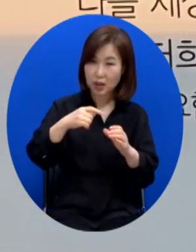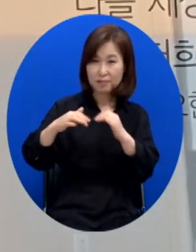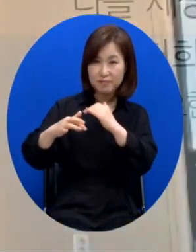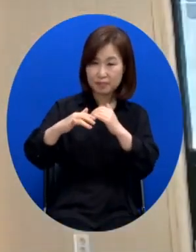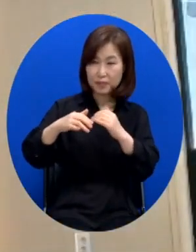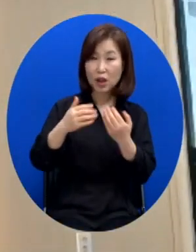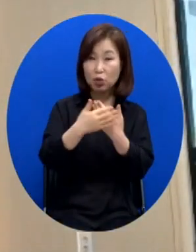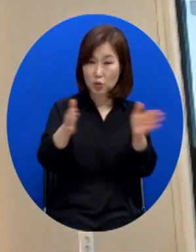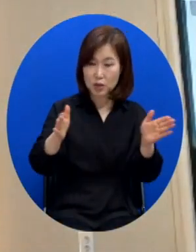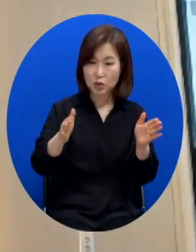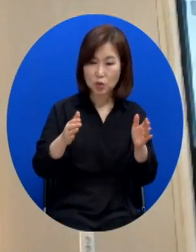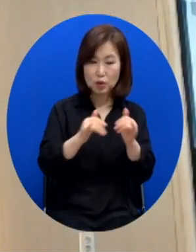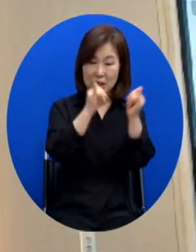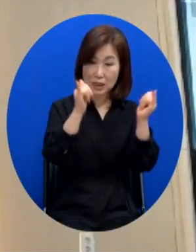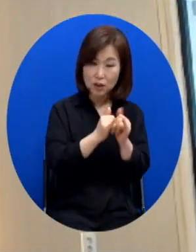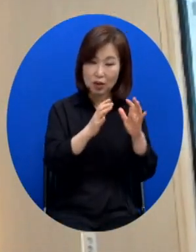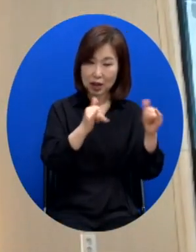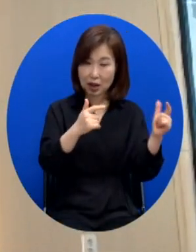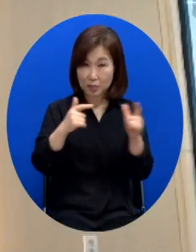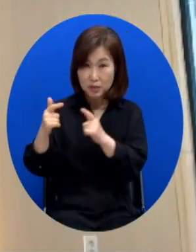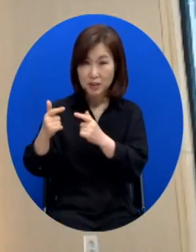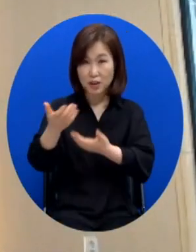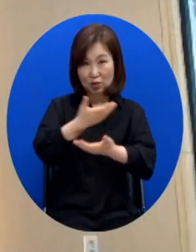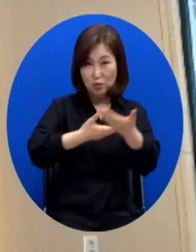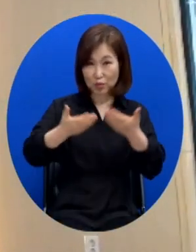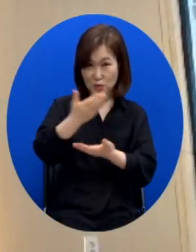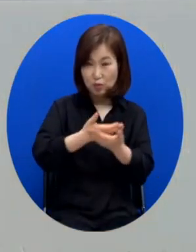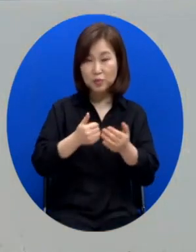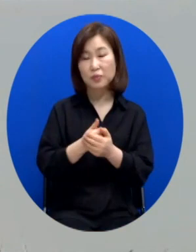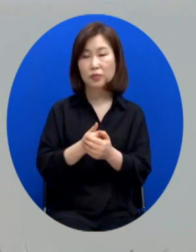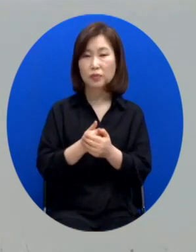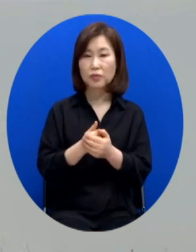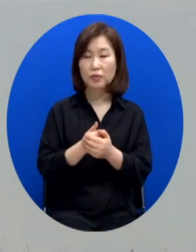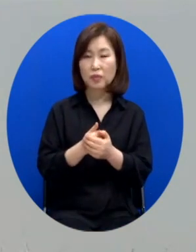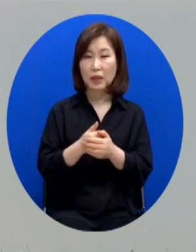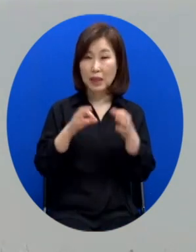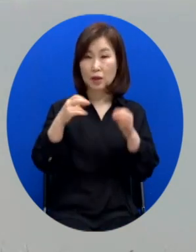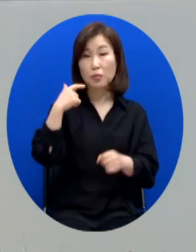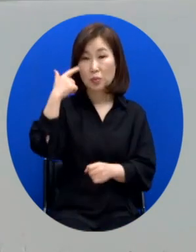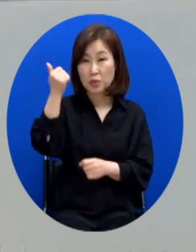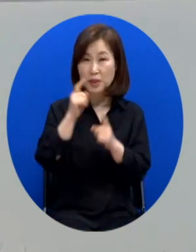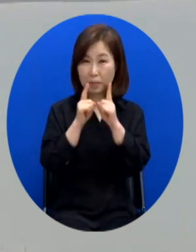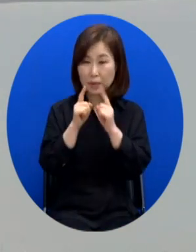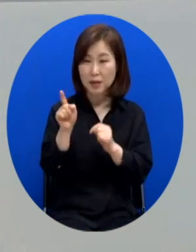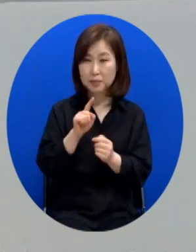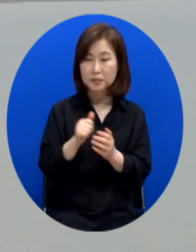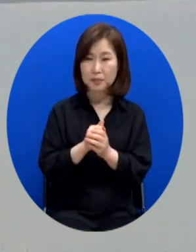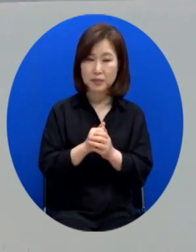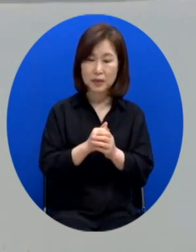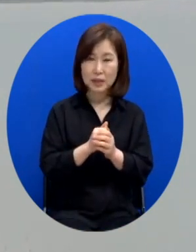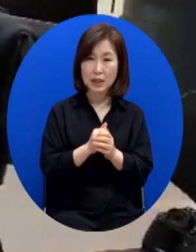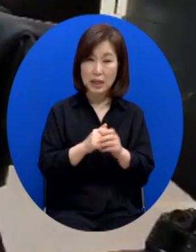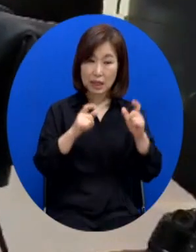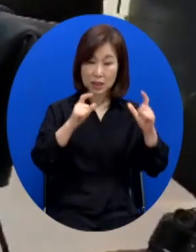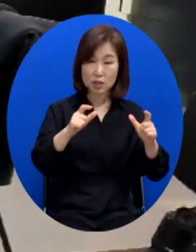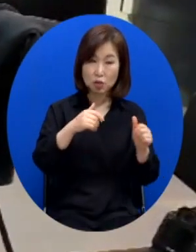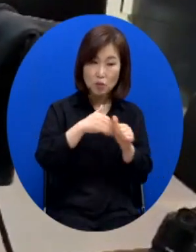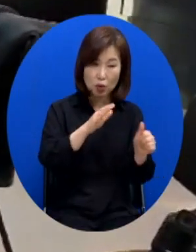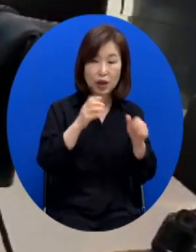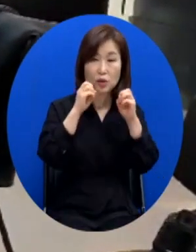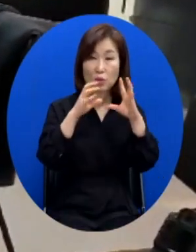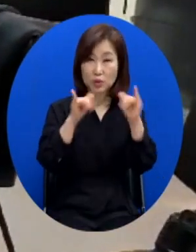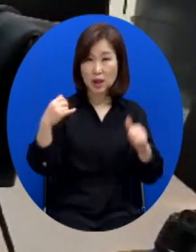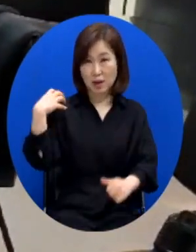등으로 지역 주민과 소통할 계획입니다. 참된 교회 김현복 목사는 지역으로 보내신 선교사라는 마음을